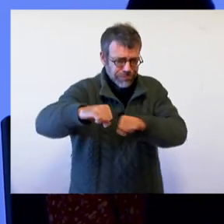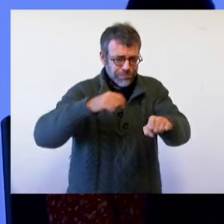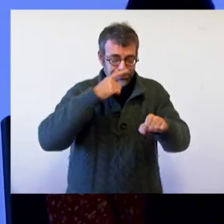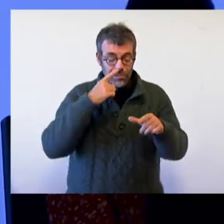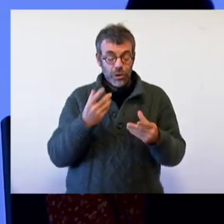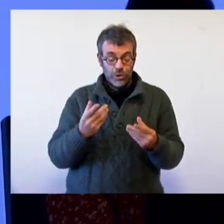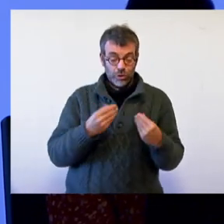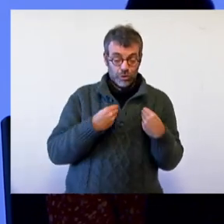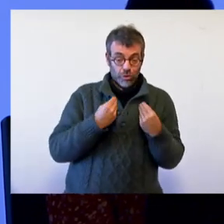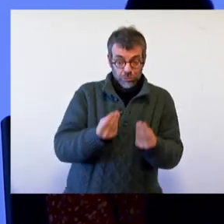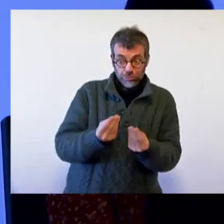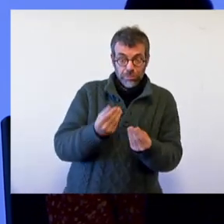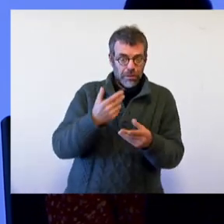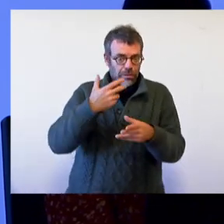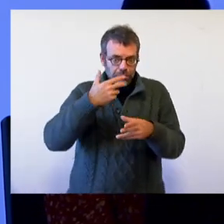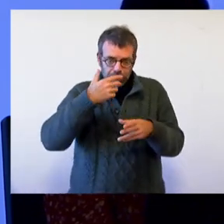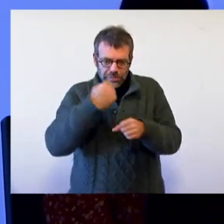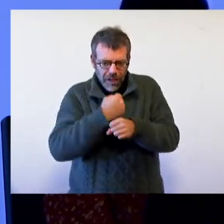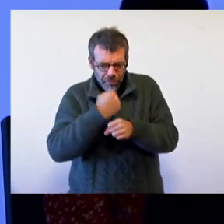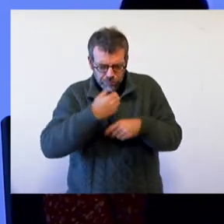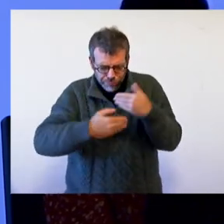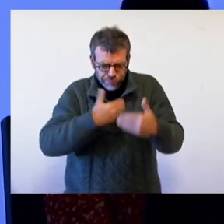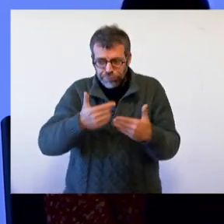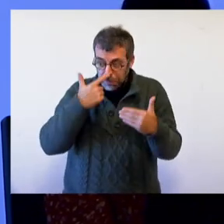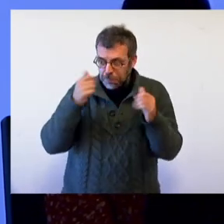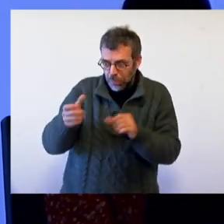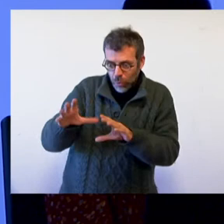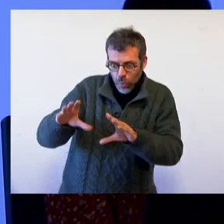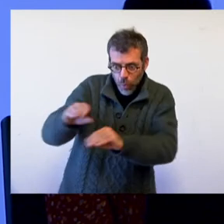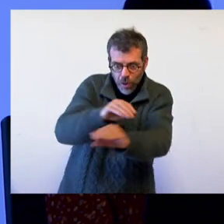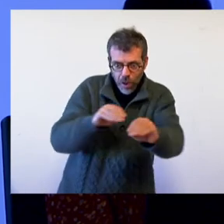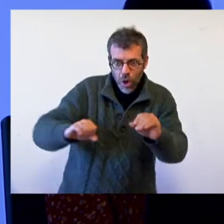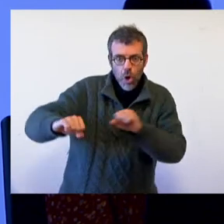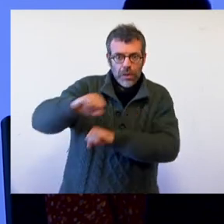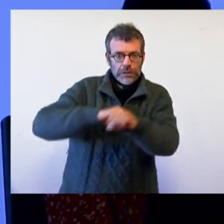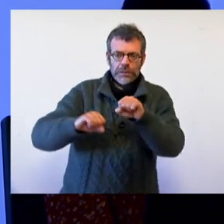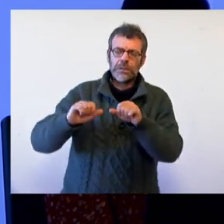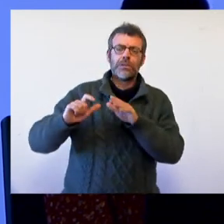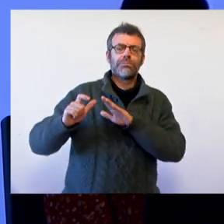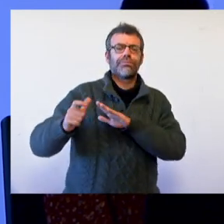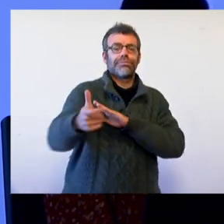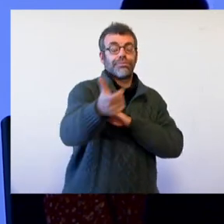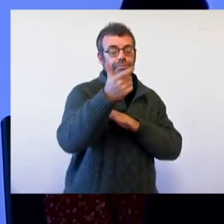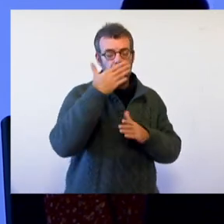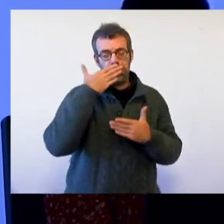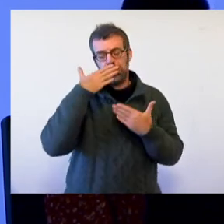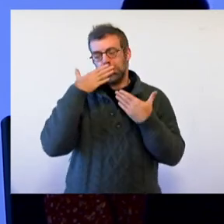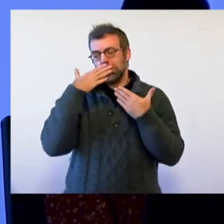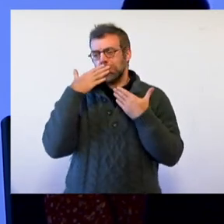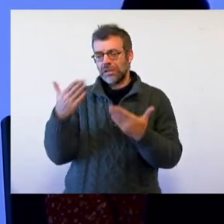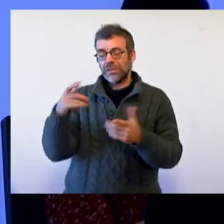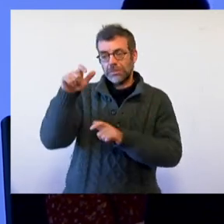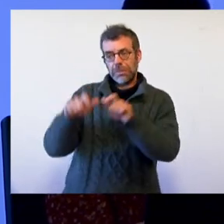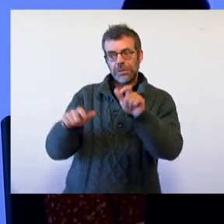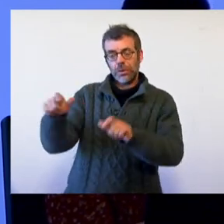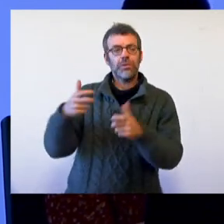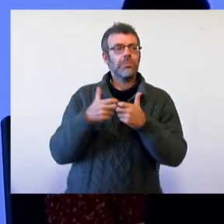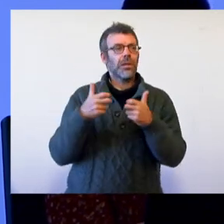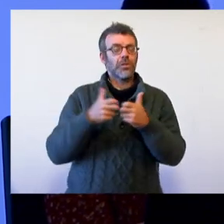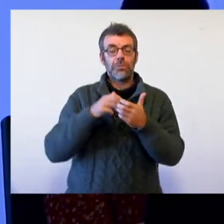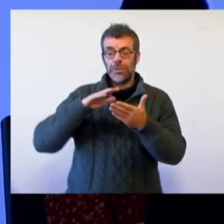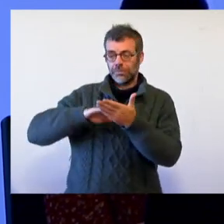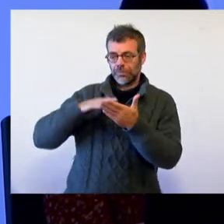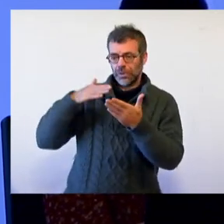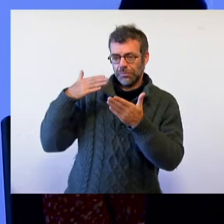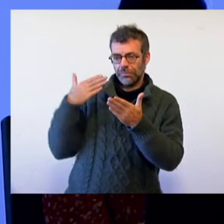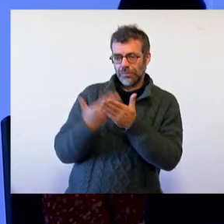nos travaux et de son implication. C'est les personnes qui assurent la traduction